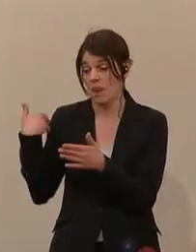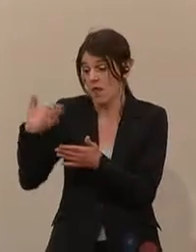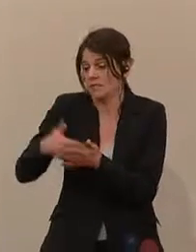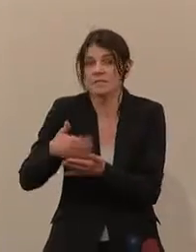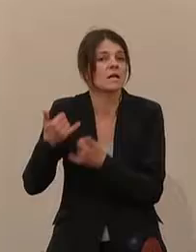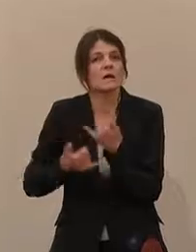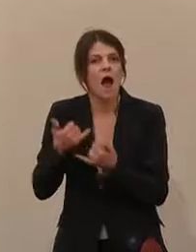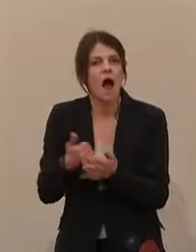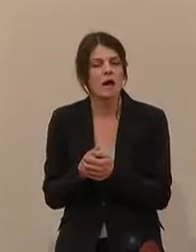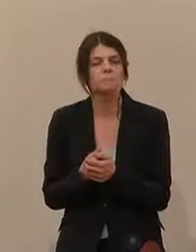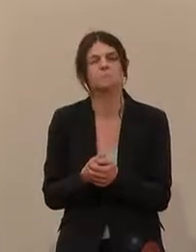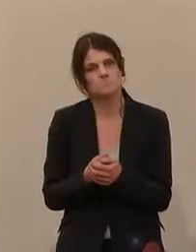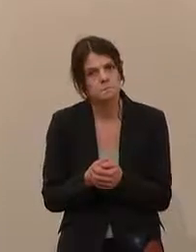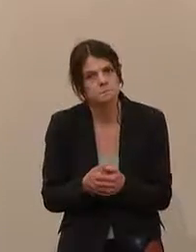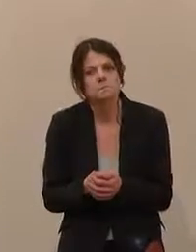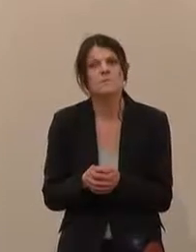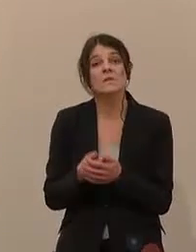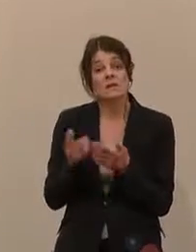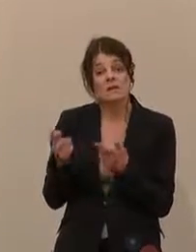letzten Jahren ja sehr